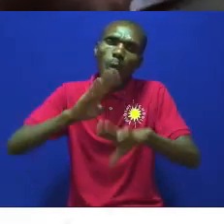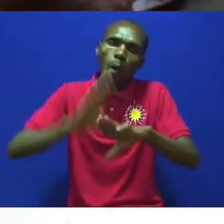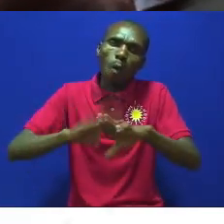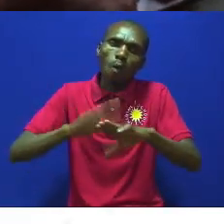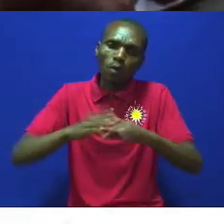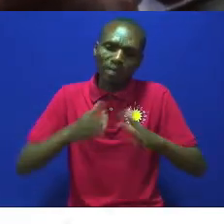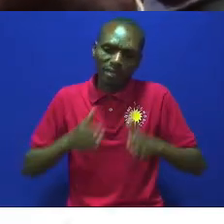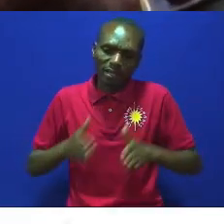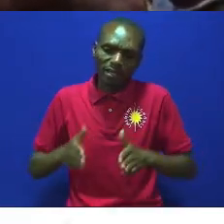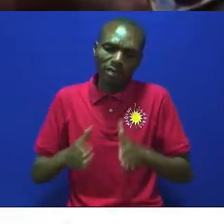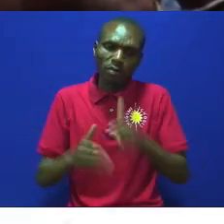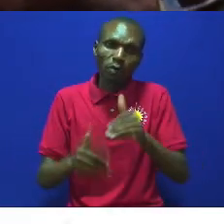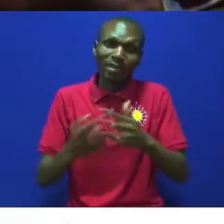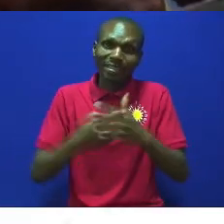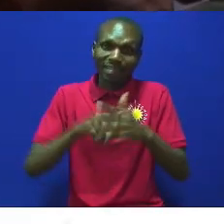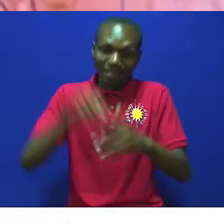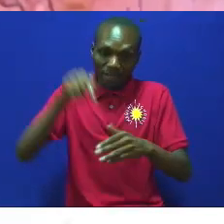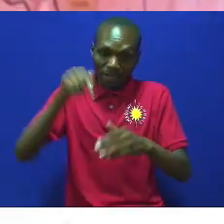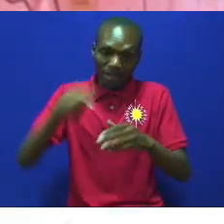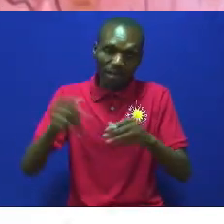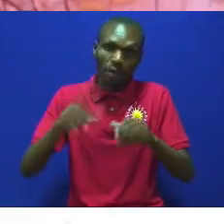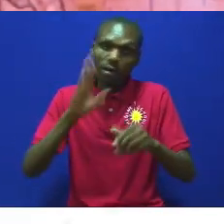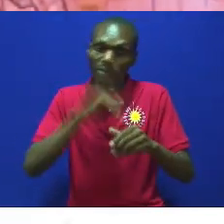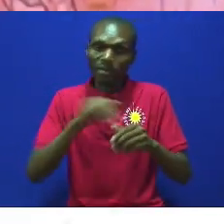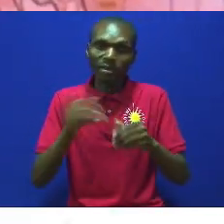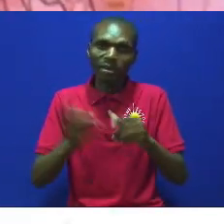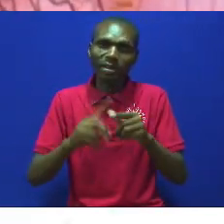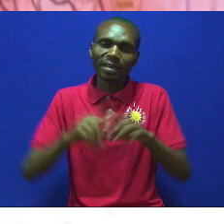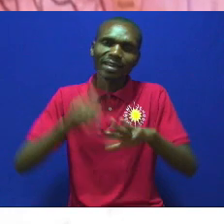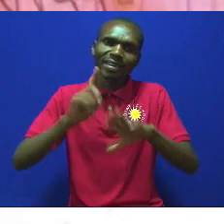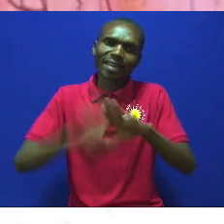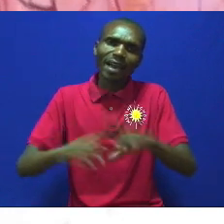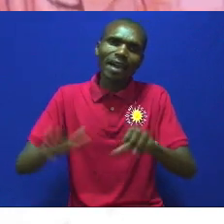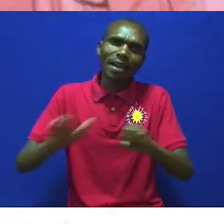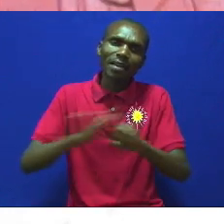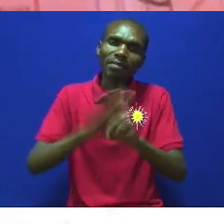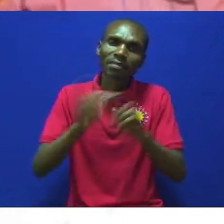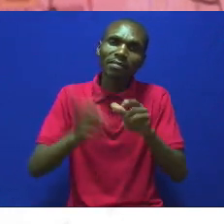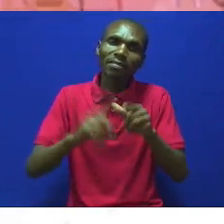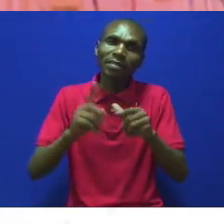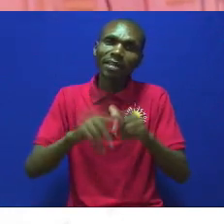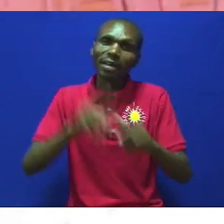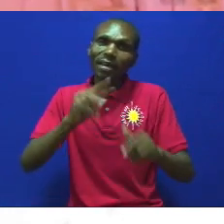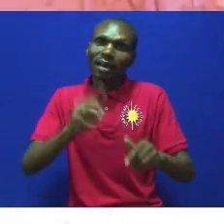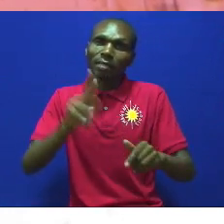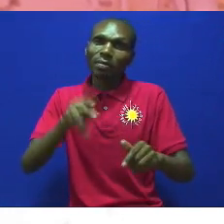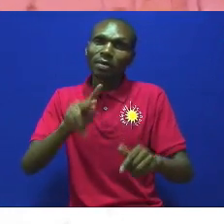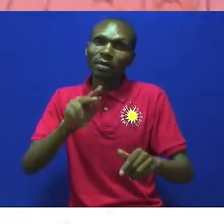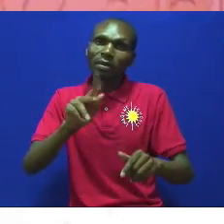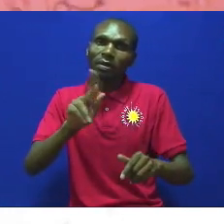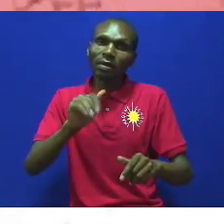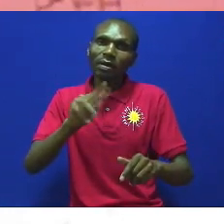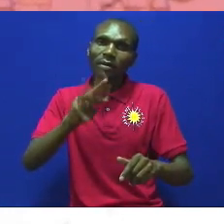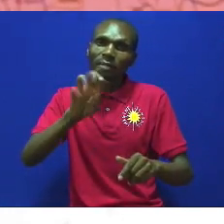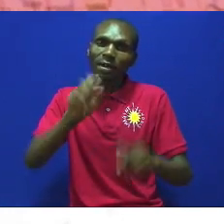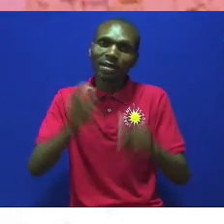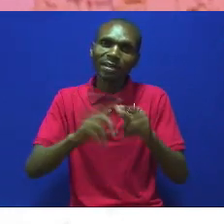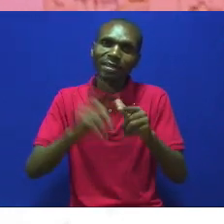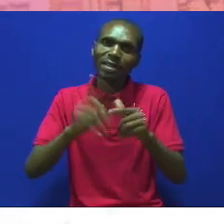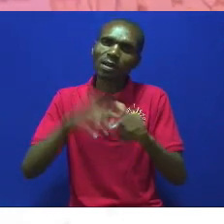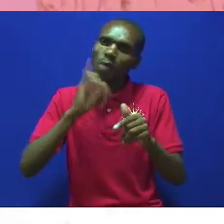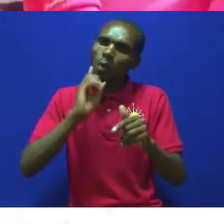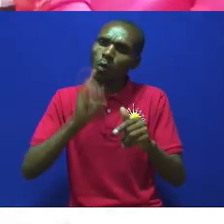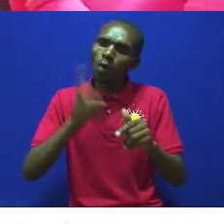barabara ambazo umezundua leo zitakwisha. Chinga kiechio boigoni gomobunge Kimani Chungwa, amochia